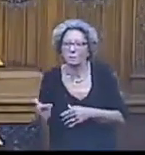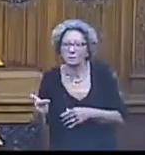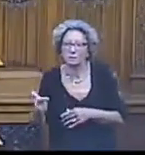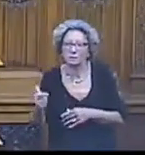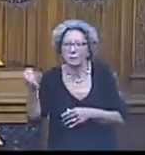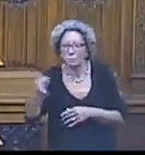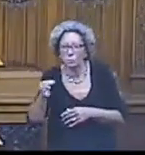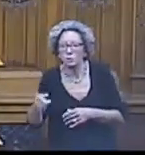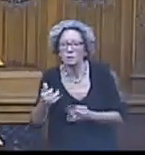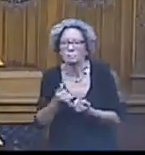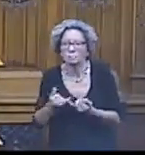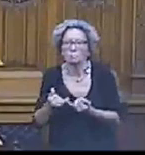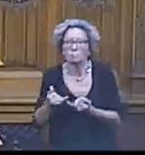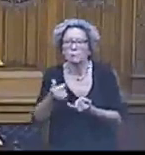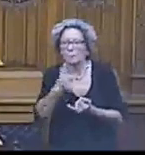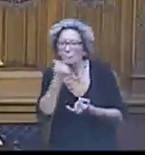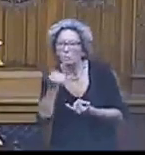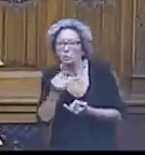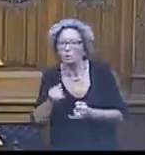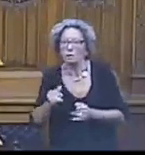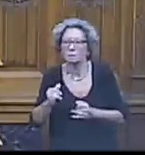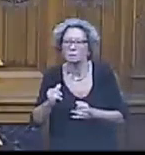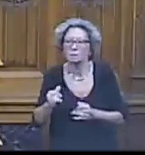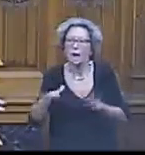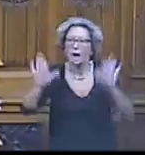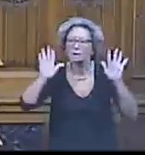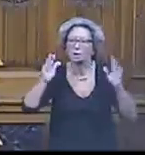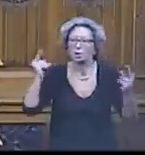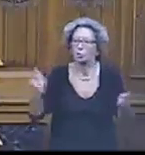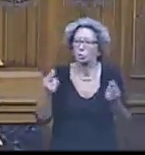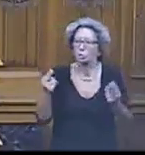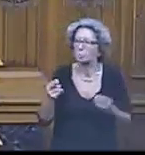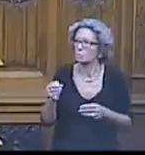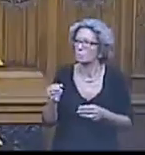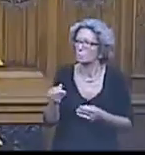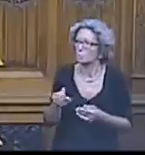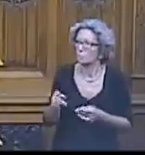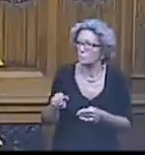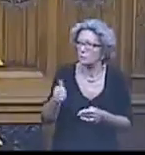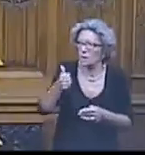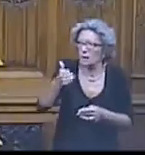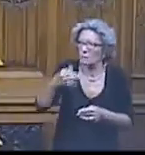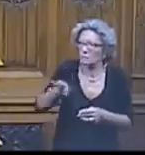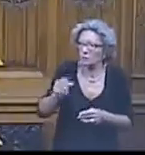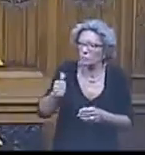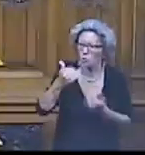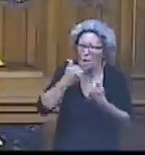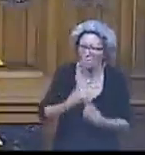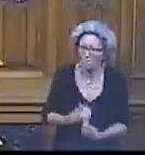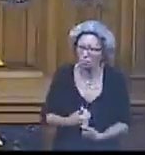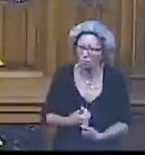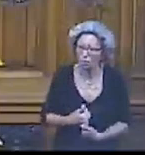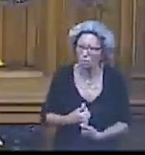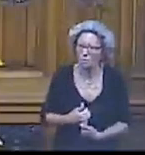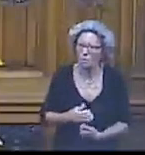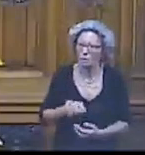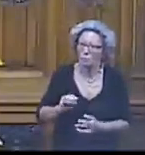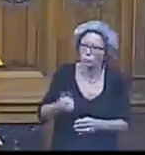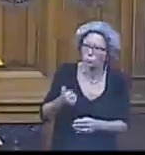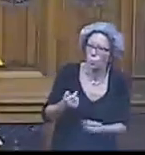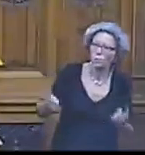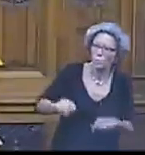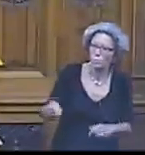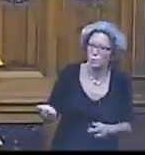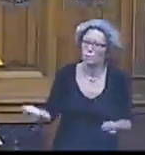Bevölkerung Asylsuchende. Wenn wir uns diesen Raum vorstellen, 0,27%, das wäre ein Viertel von einem Menschen von uns. Wir müssten noch einmal kommen und noch